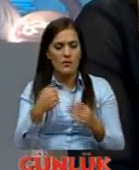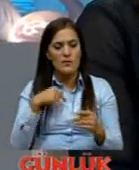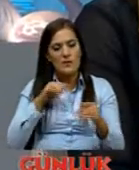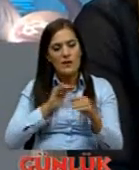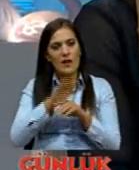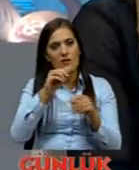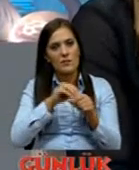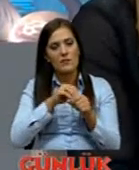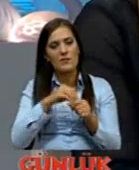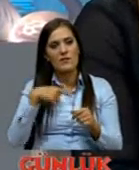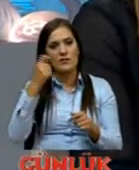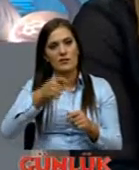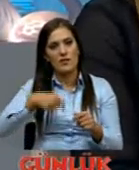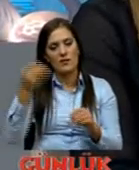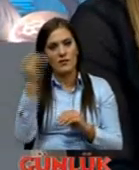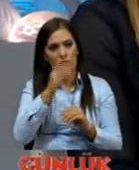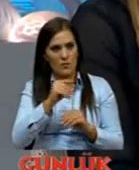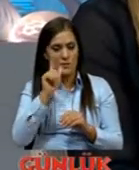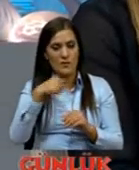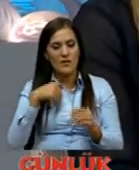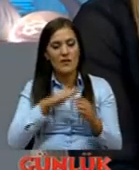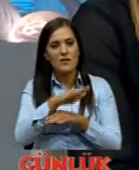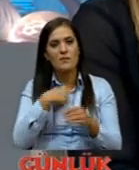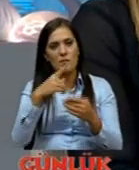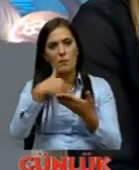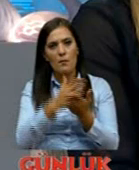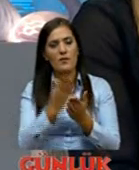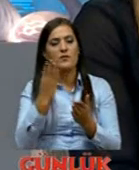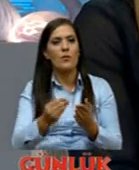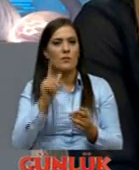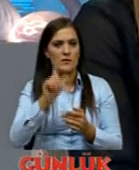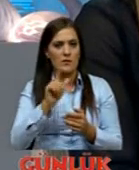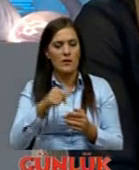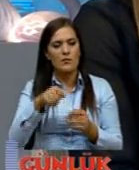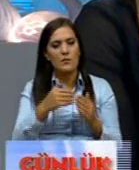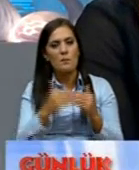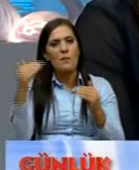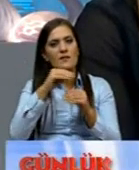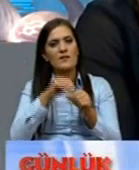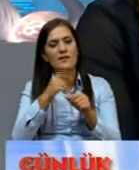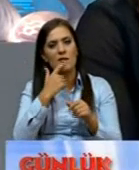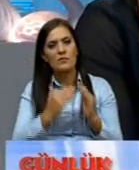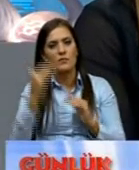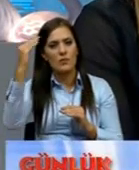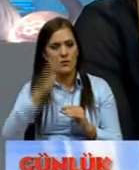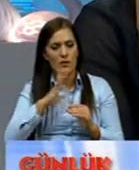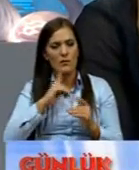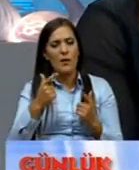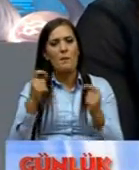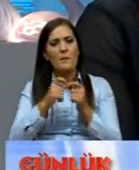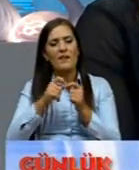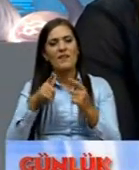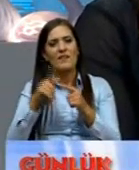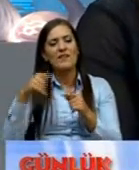yaşam haline getirmemiz, bunu yaşamımızın bir parçası haline getirmemiz gerekir. Şöyle, masterlar da var ama bikini de